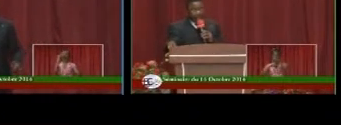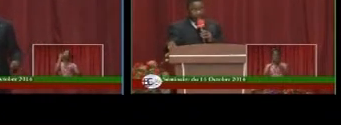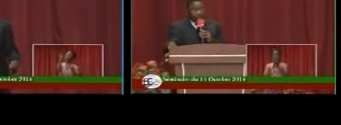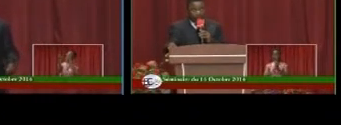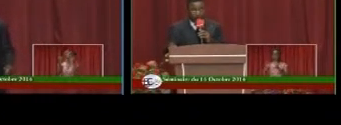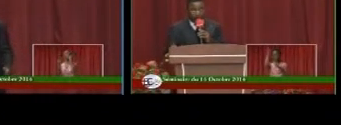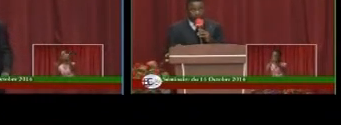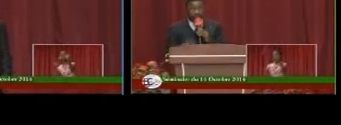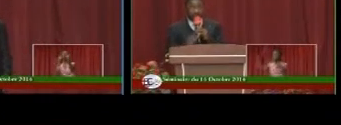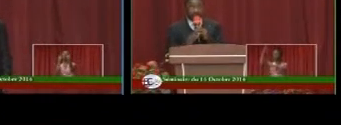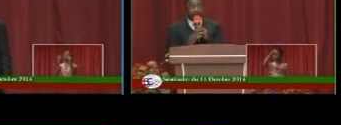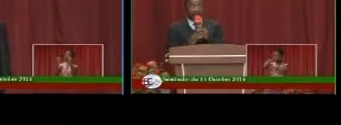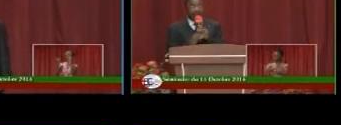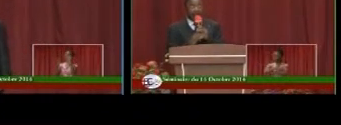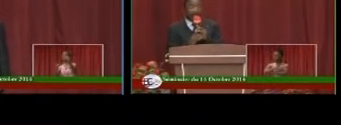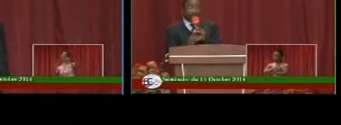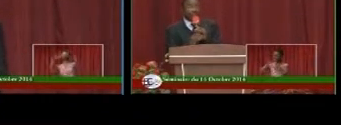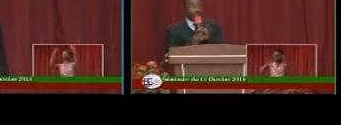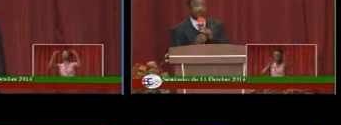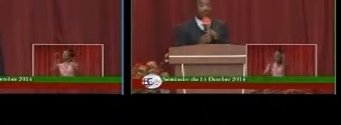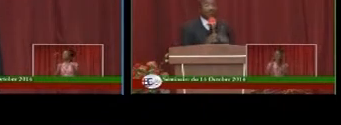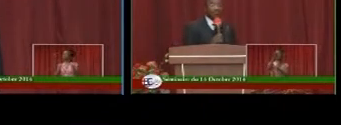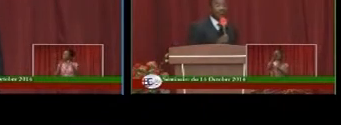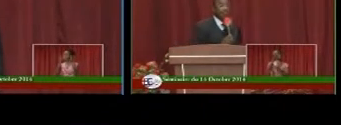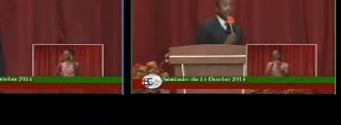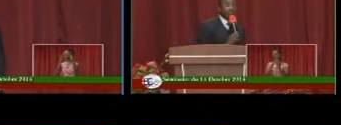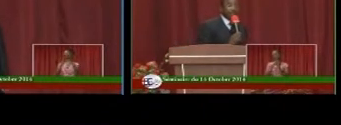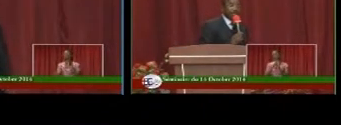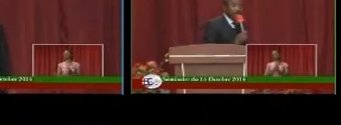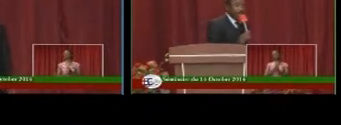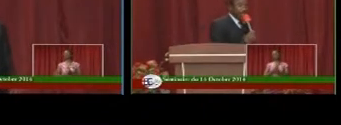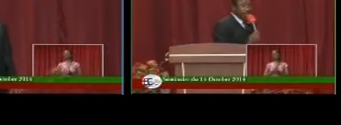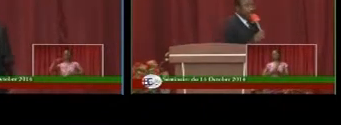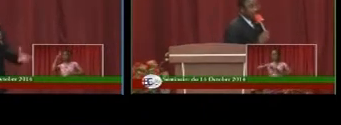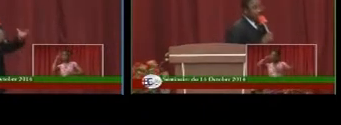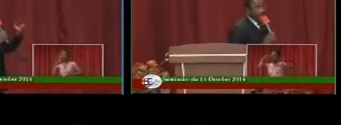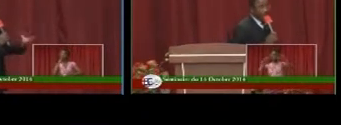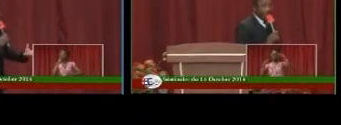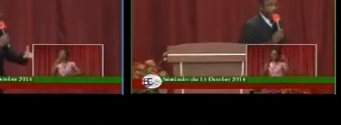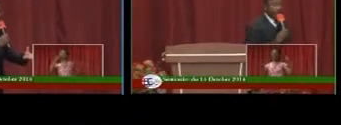À chaque jour suffit sa peine. C'est ça